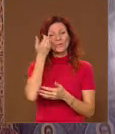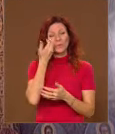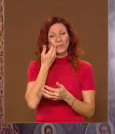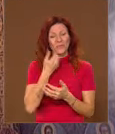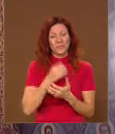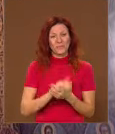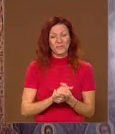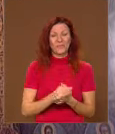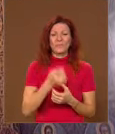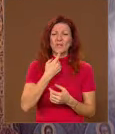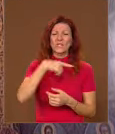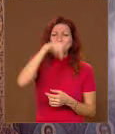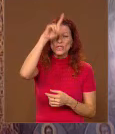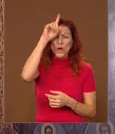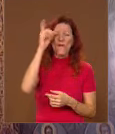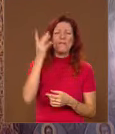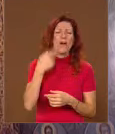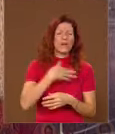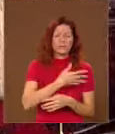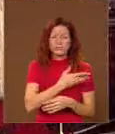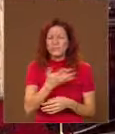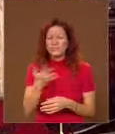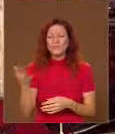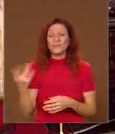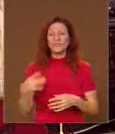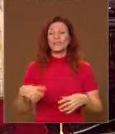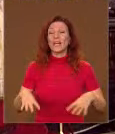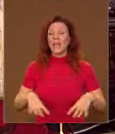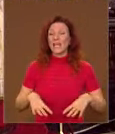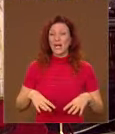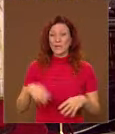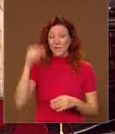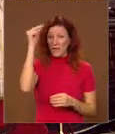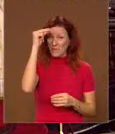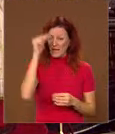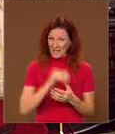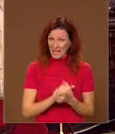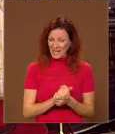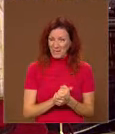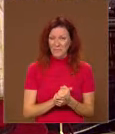град и за всички градове и селища в нашата родина.